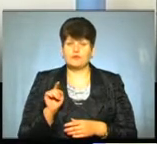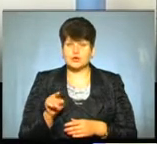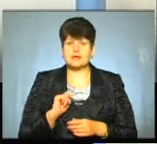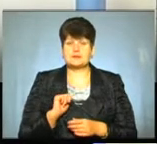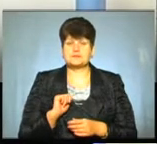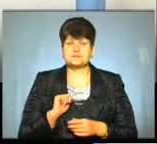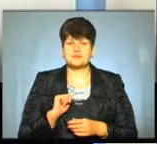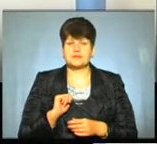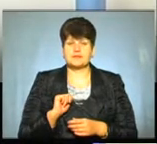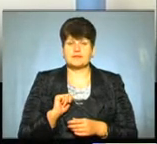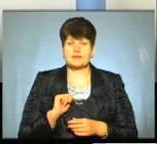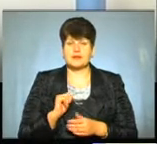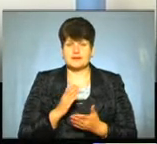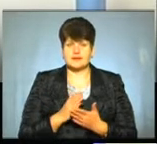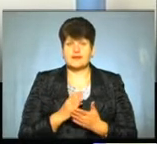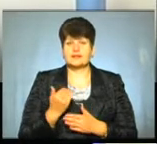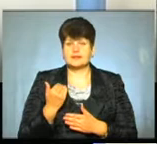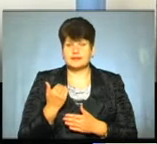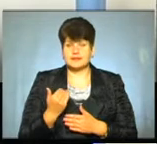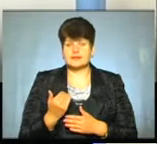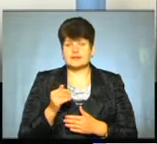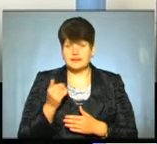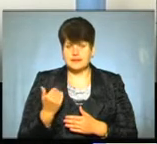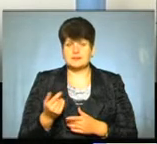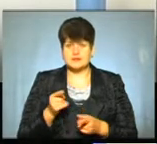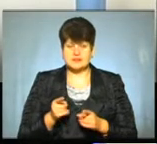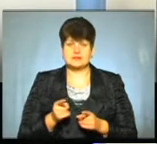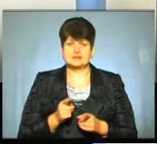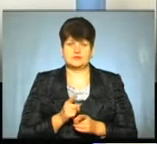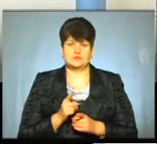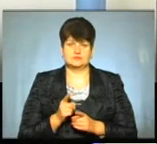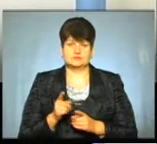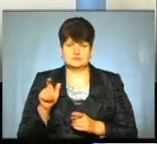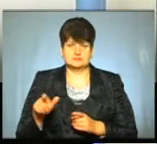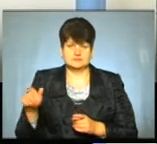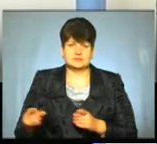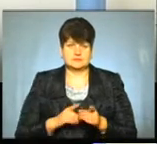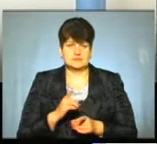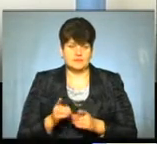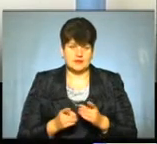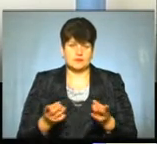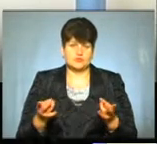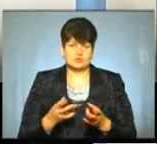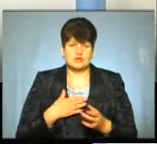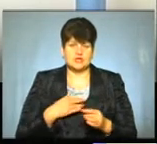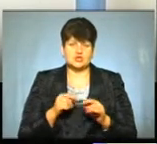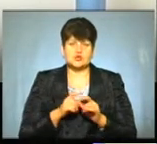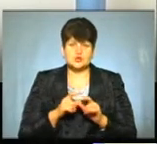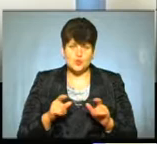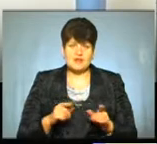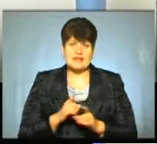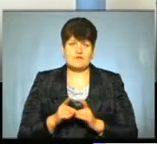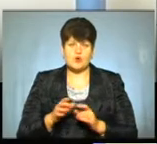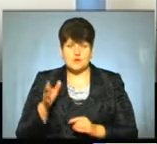Вони, ну, в певній мірі є тими справді агентами змін, яких потребує сьогоднішня наша школа